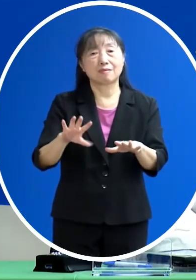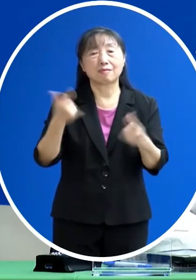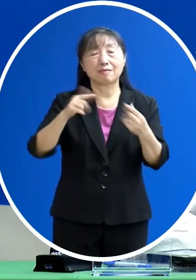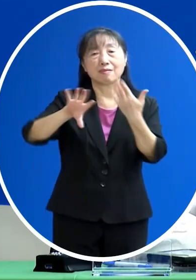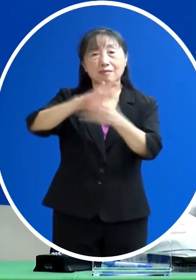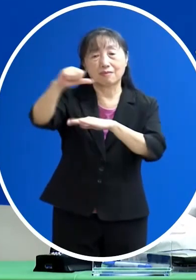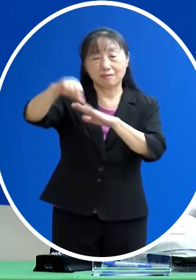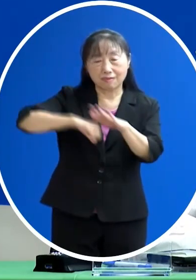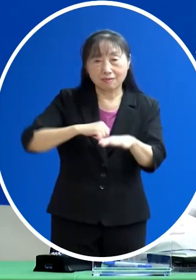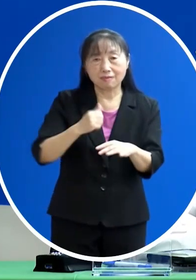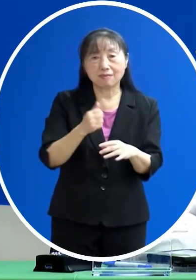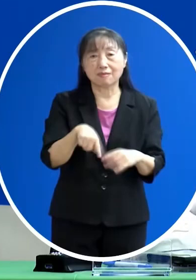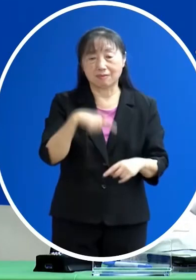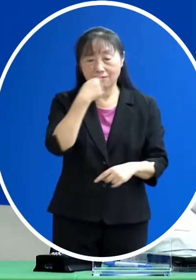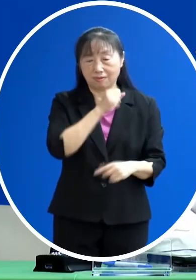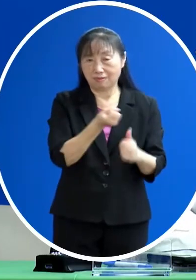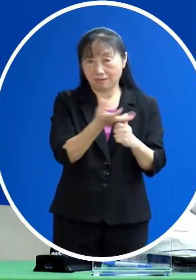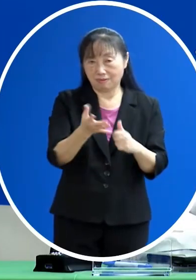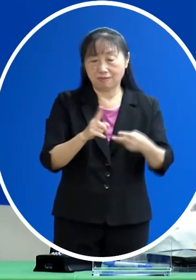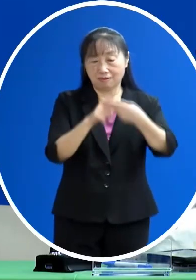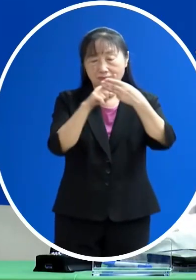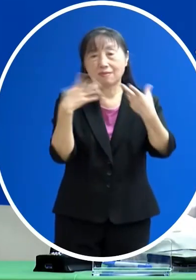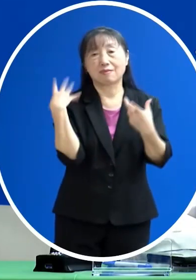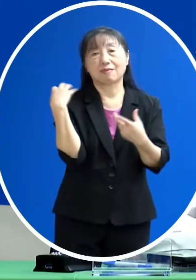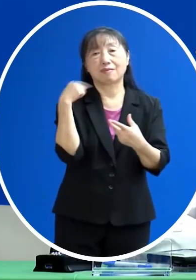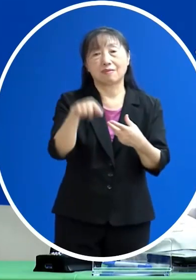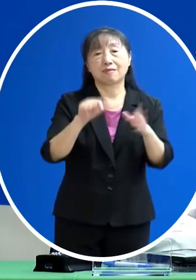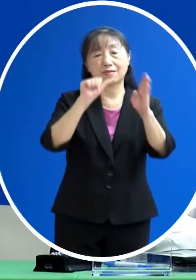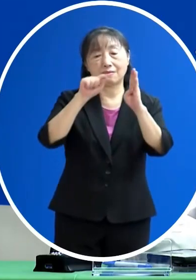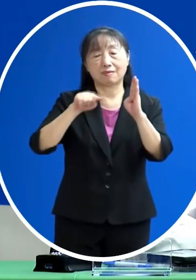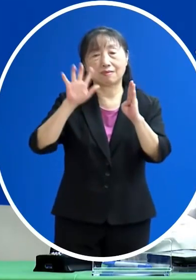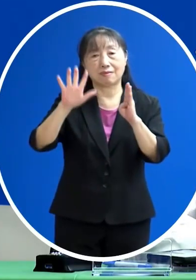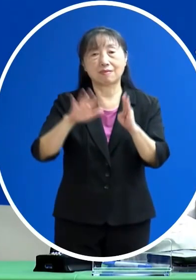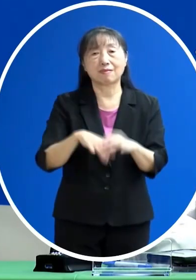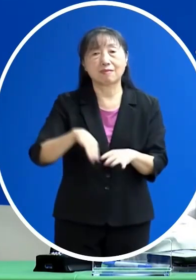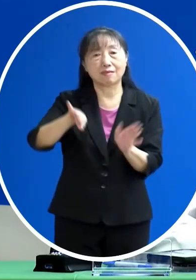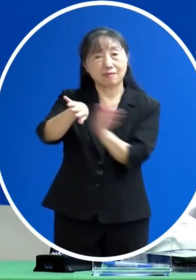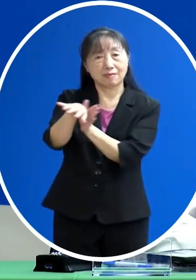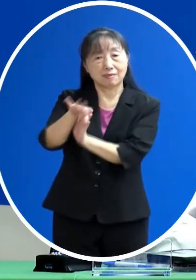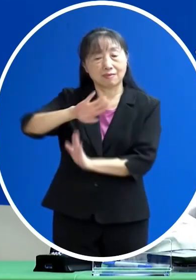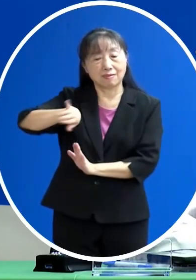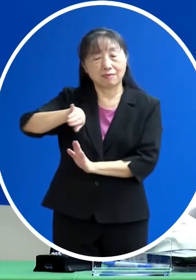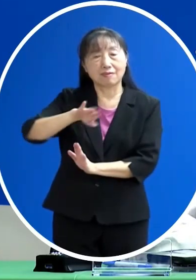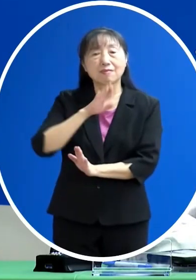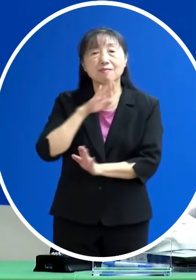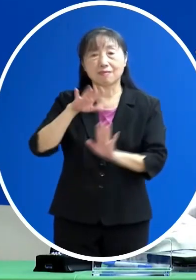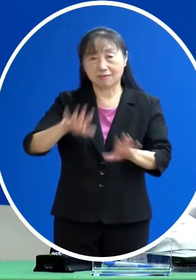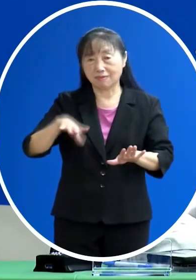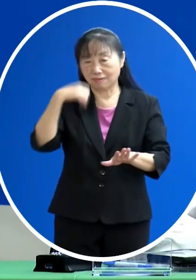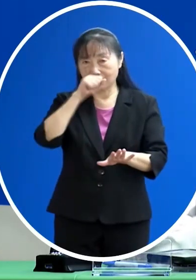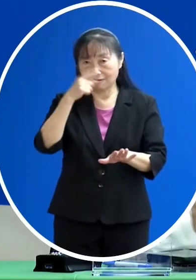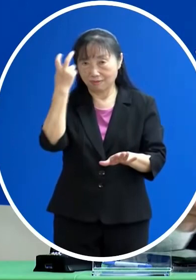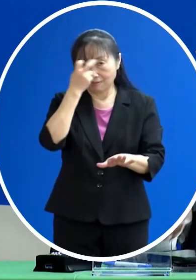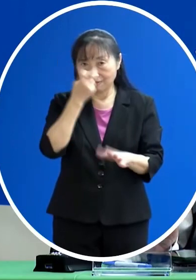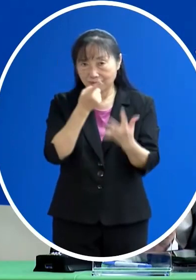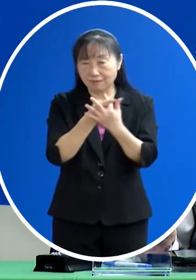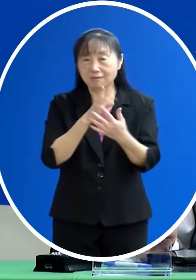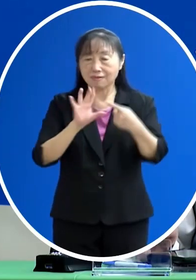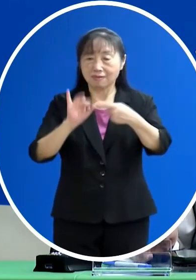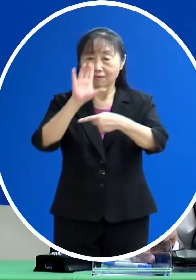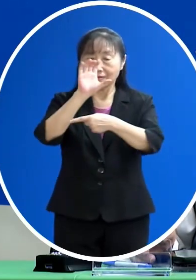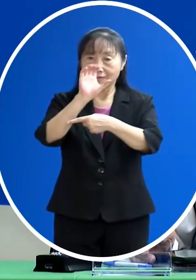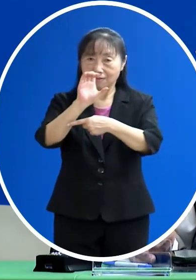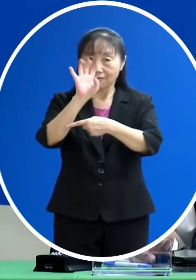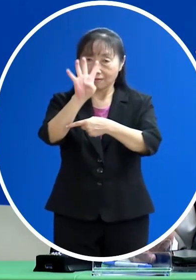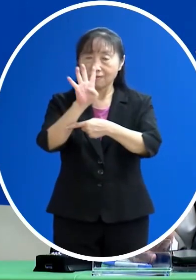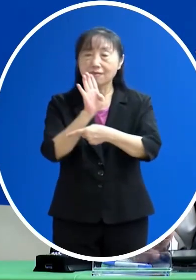外来的或是国内流行的主流病毒株，可以看到在右边这个是本土的检出情形，